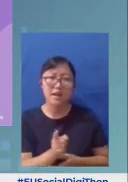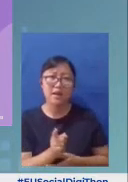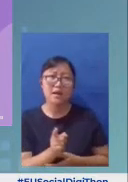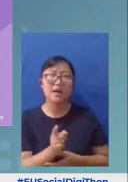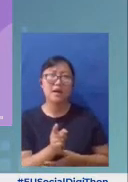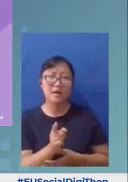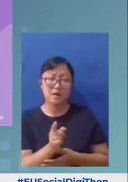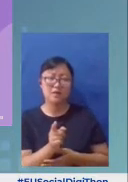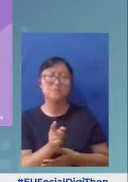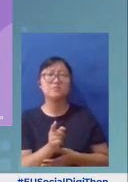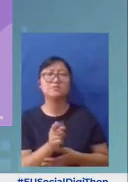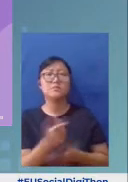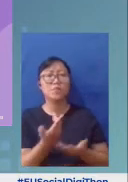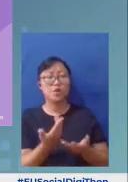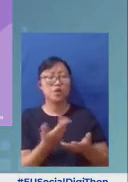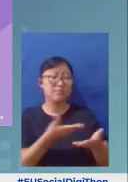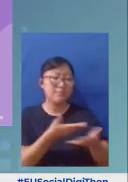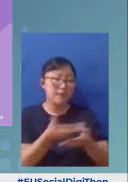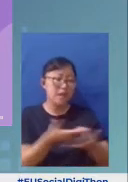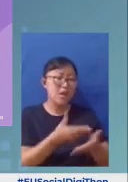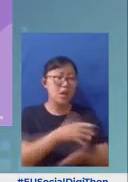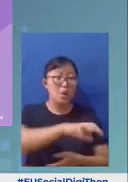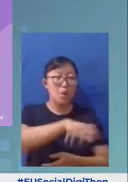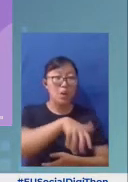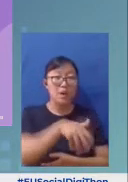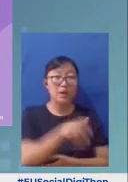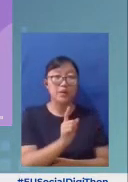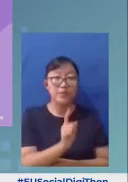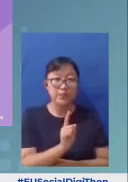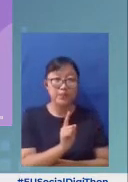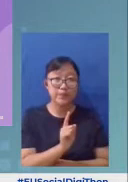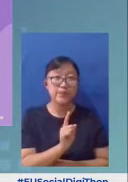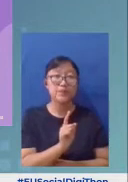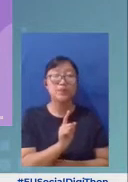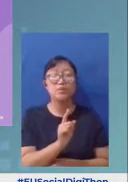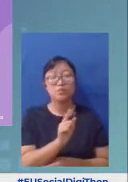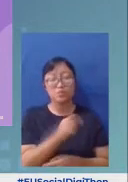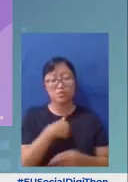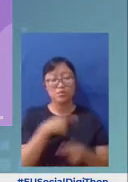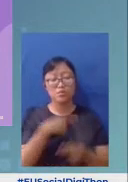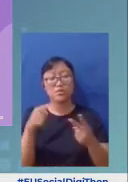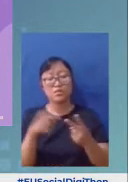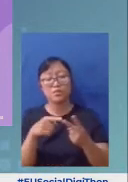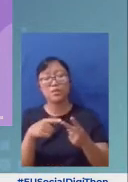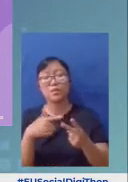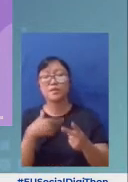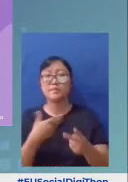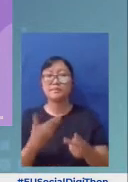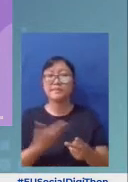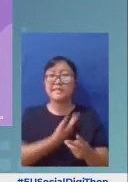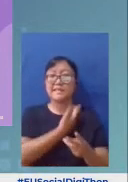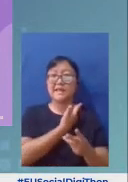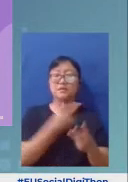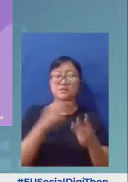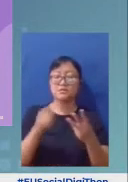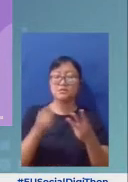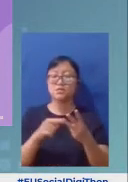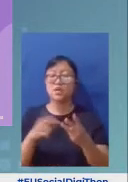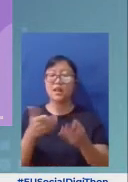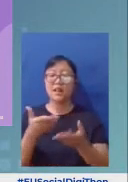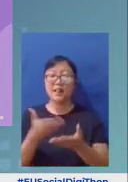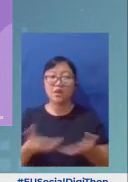kepada keluarga, terus kemudian bisa kepada penyintas, bisa juga kepada lingkungannya. Kalau dilihat